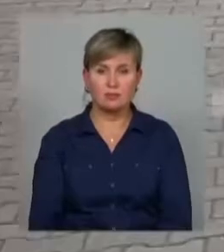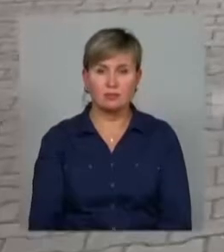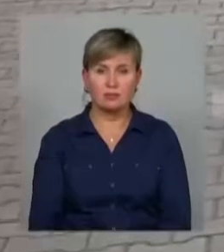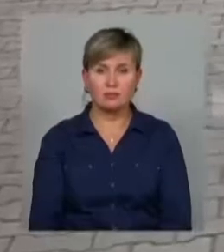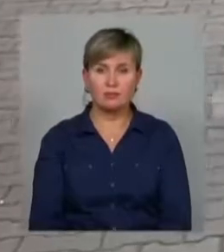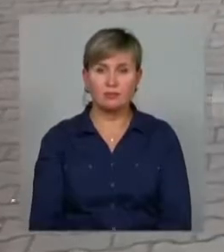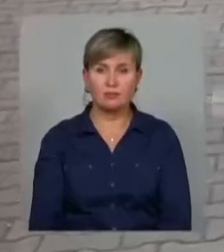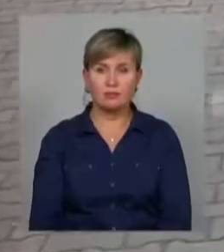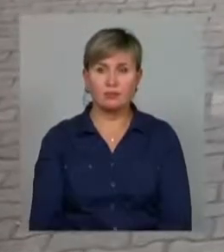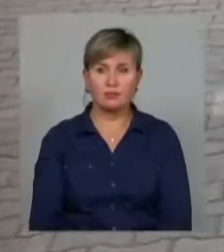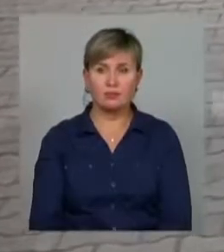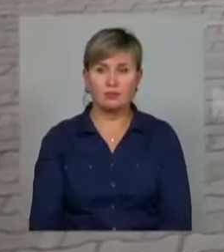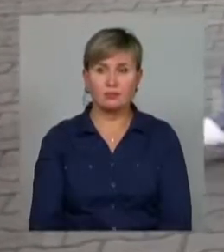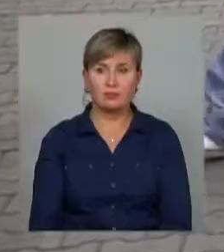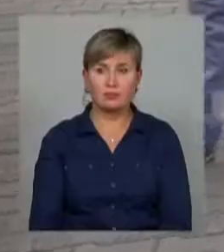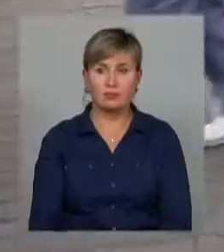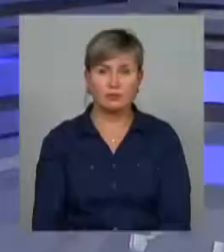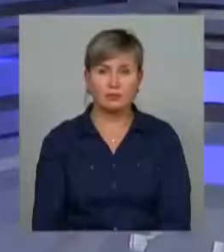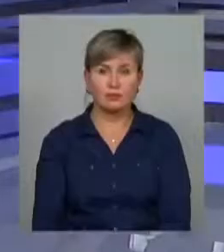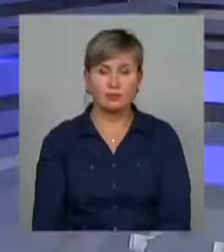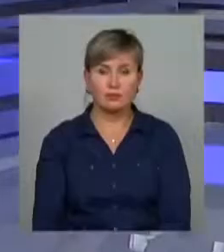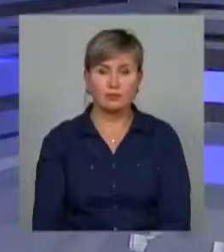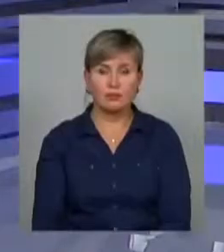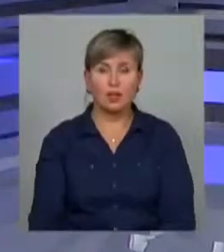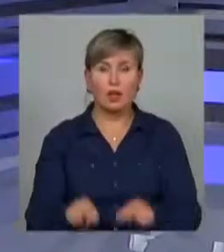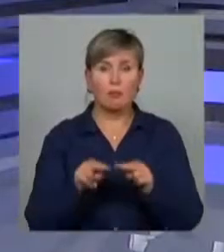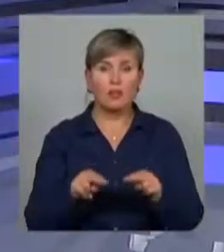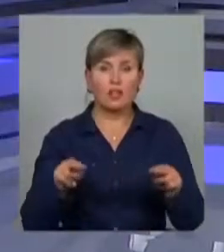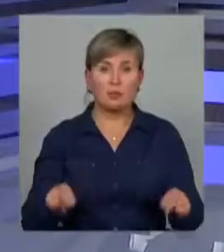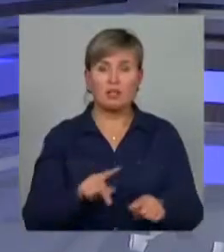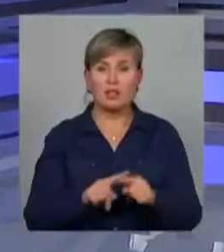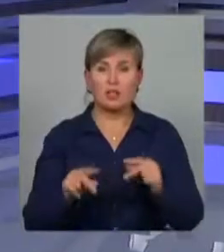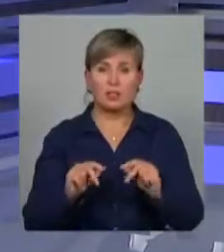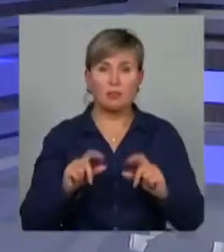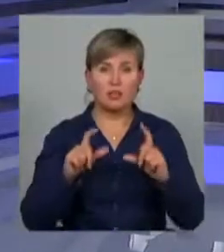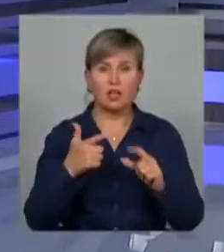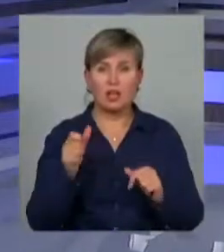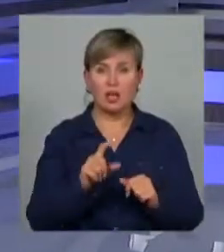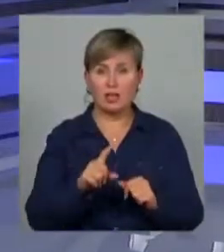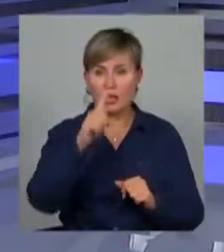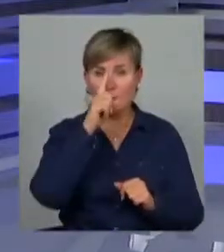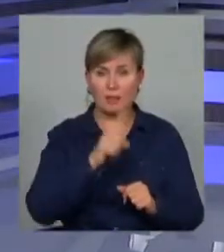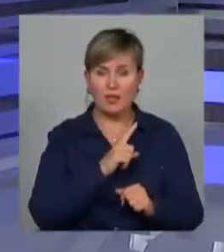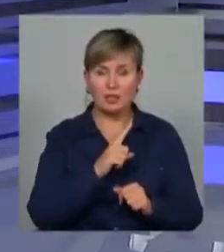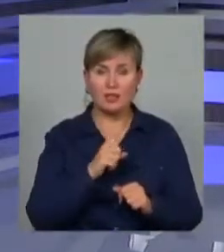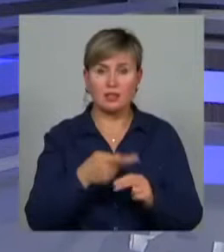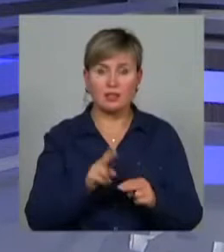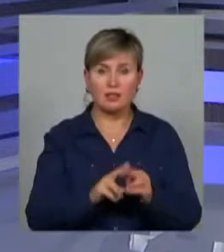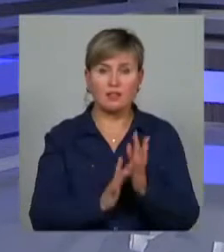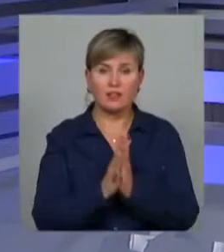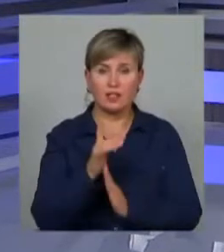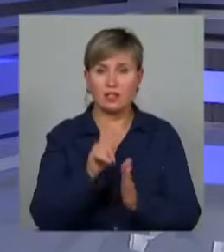Амангельдинов, Сагынгали Мунайтпасов, телеканал Алматы. В Петропавловске резко подорожал газ. За месяц цена на голубое топливо выросла